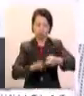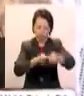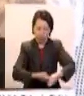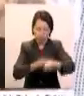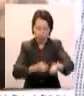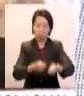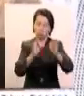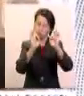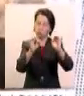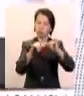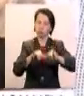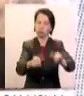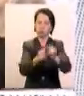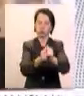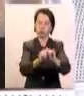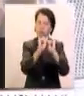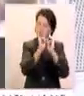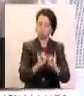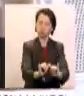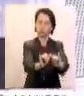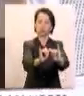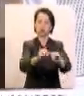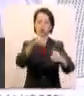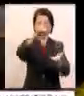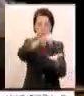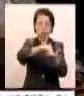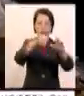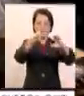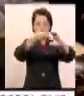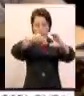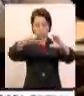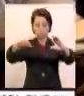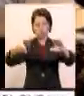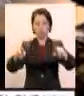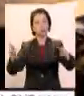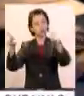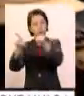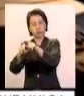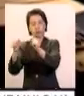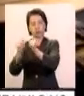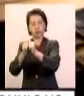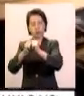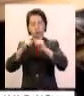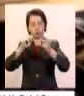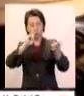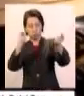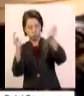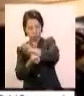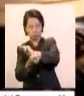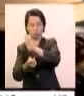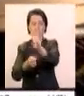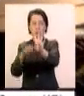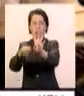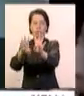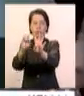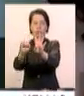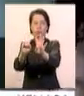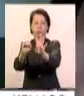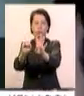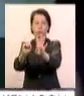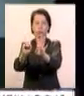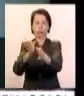yang lestari dan berkekalan di Cameron Highlands seiring dengan revolusi industri 4.0